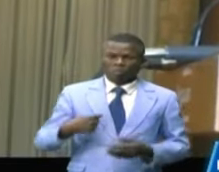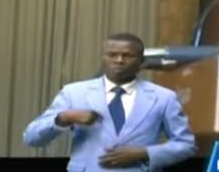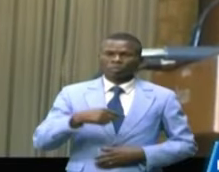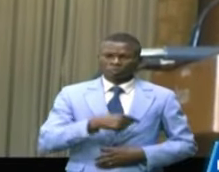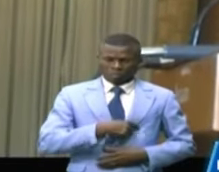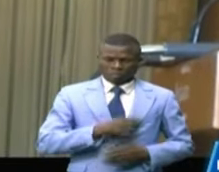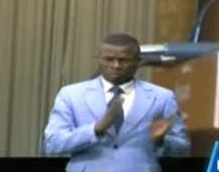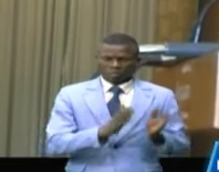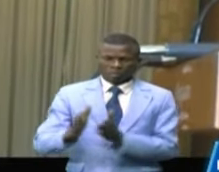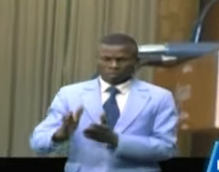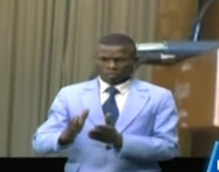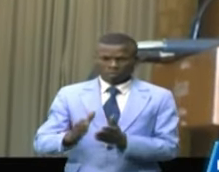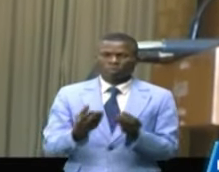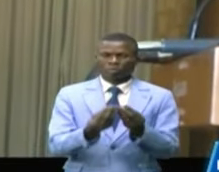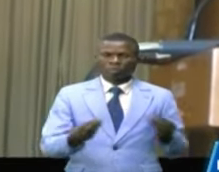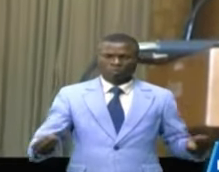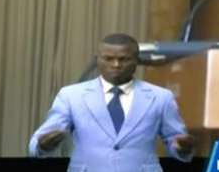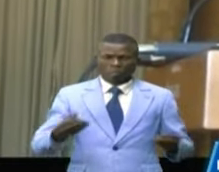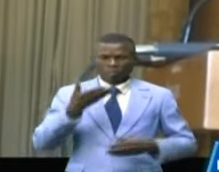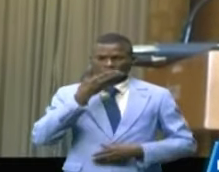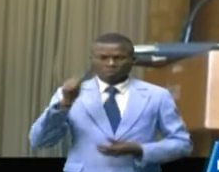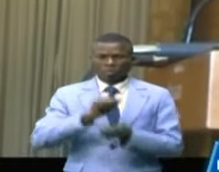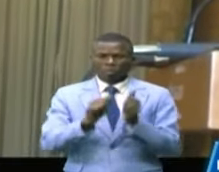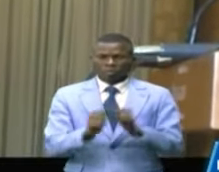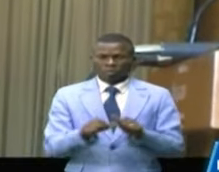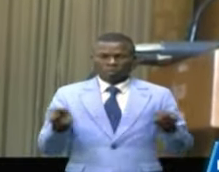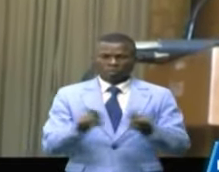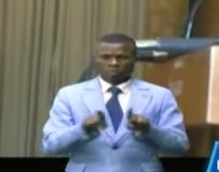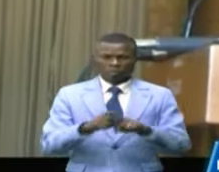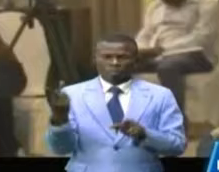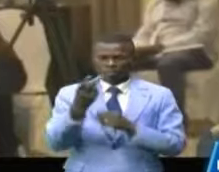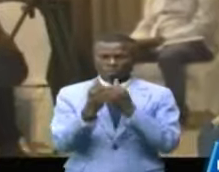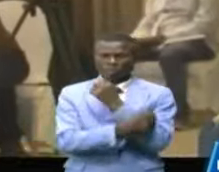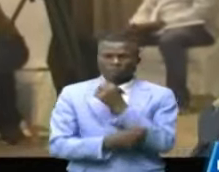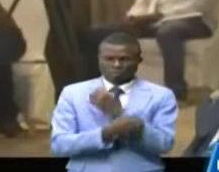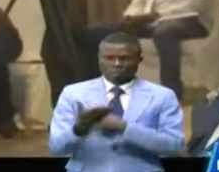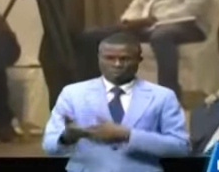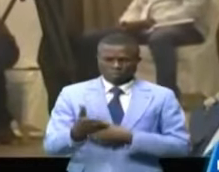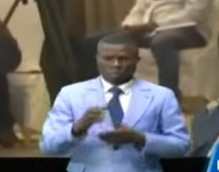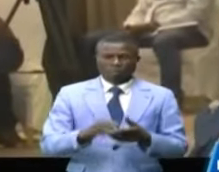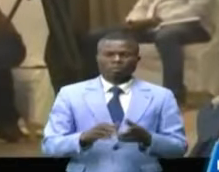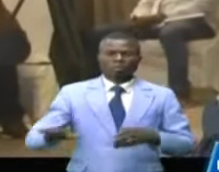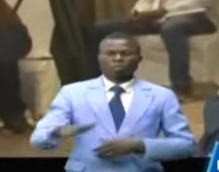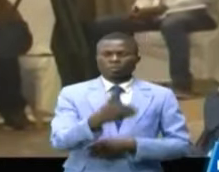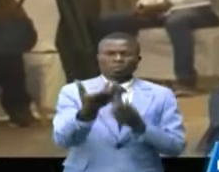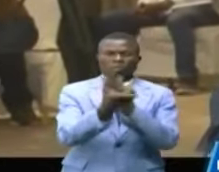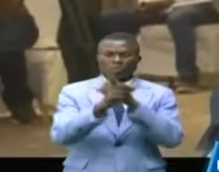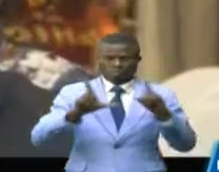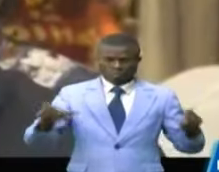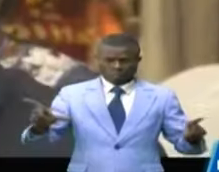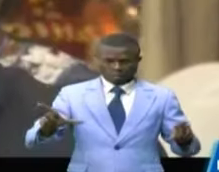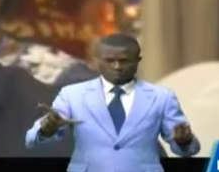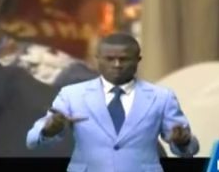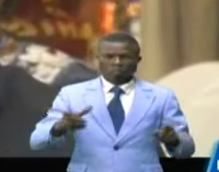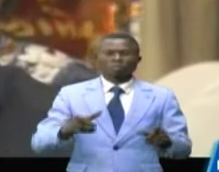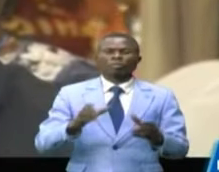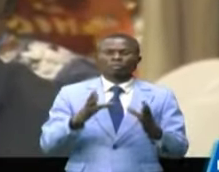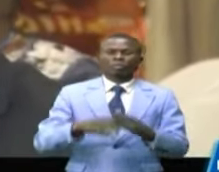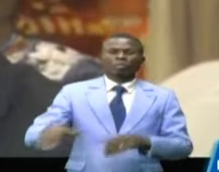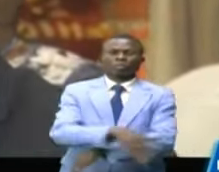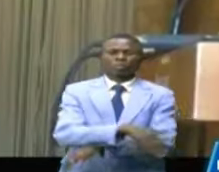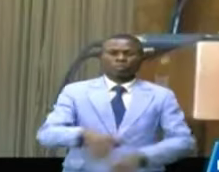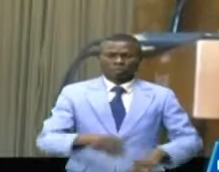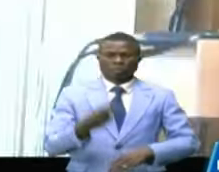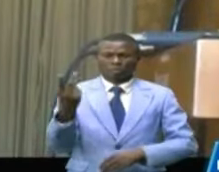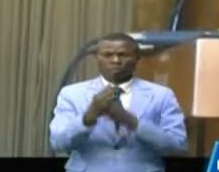puissions élaborer des solutions aux problèmes communs de nos deux peuples. La libre circulation rendue difficile par les frontières